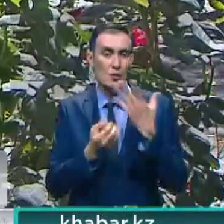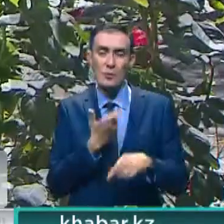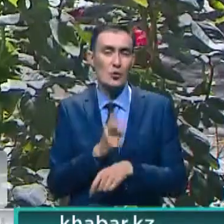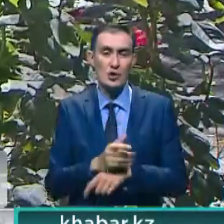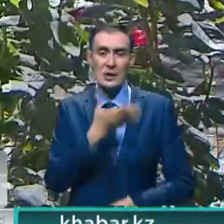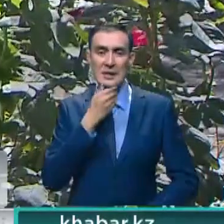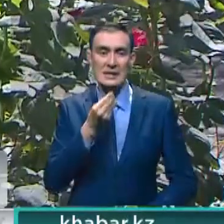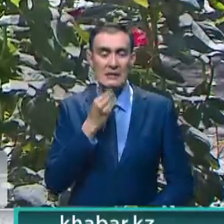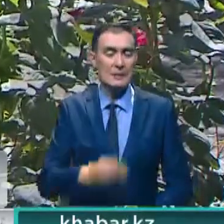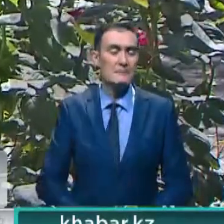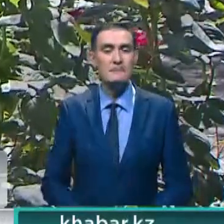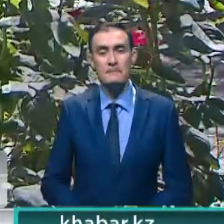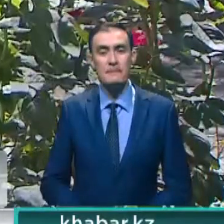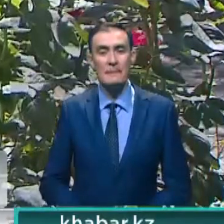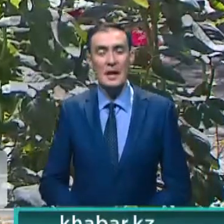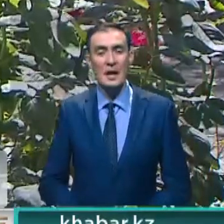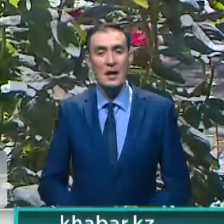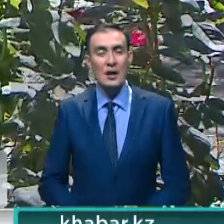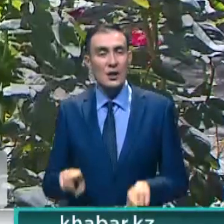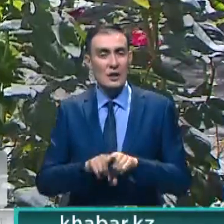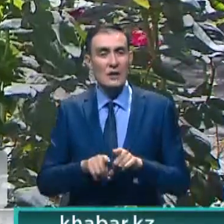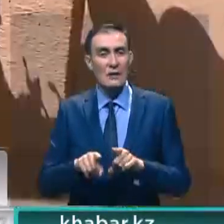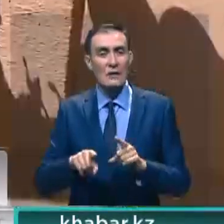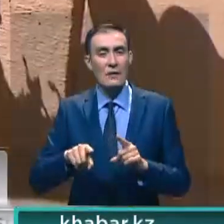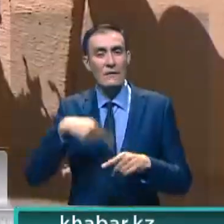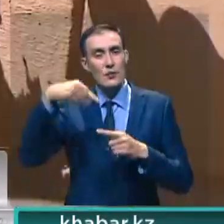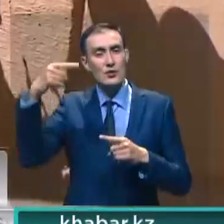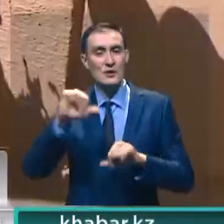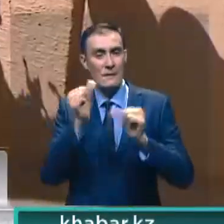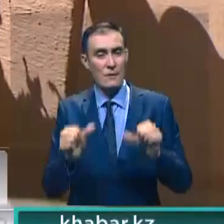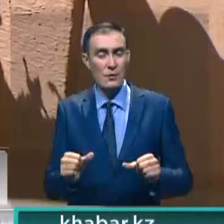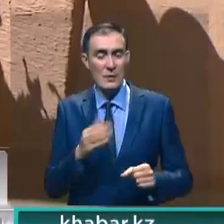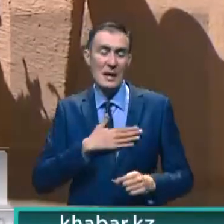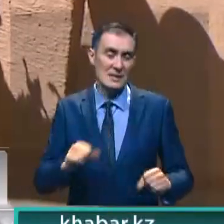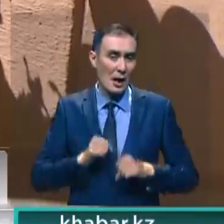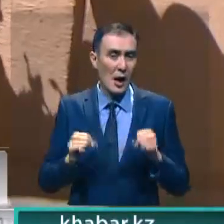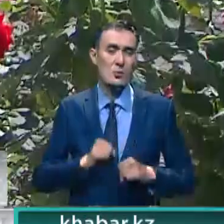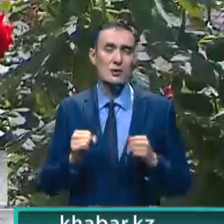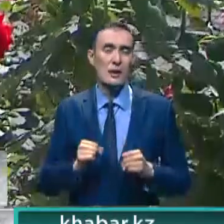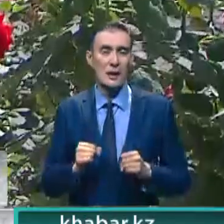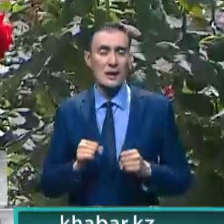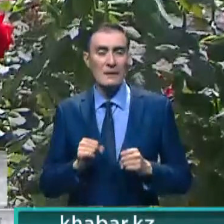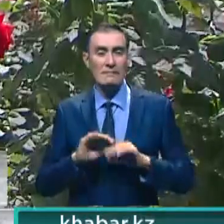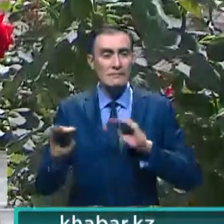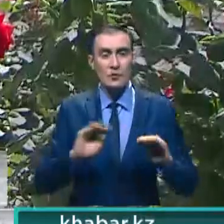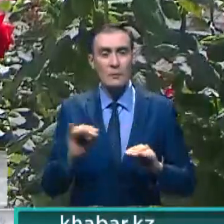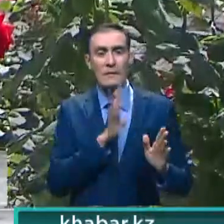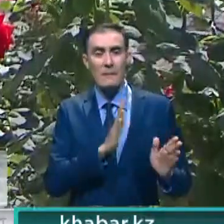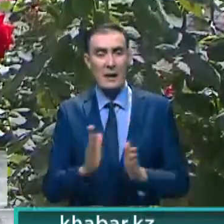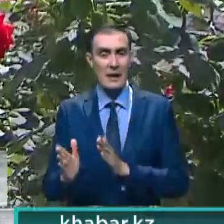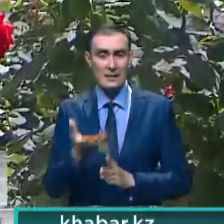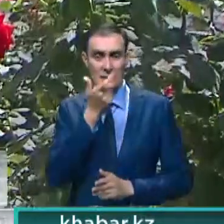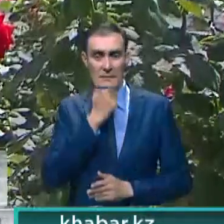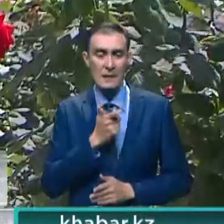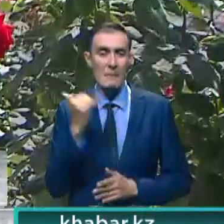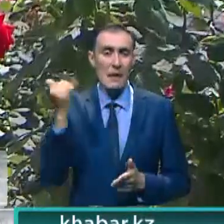очень красивые. Вьющихся много роз. Поэтому я стараюсь привести все в порядок.